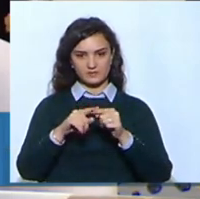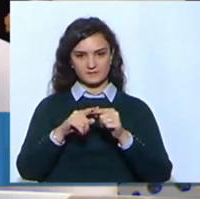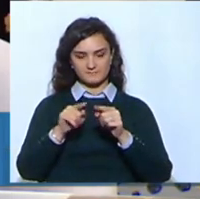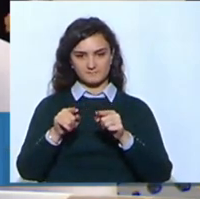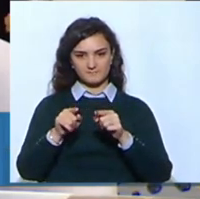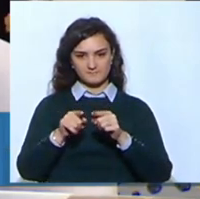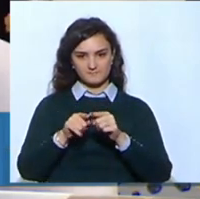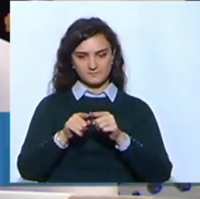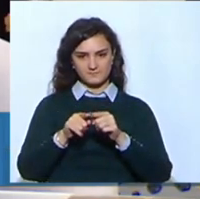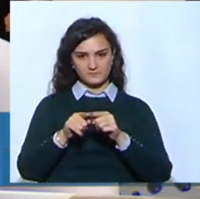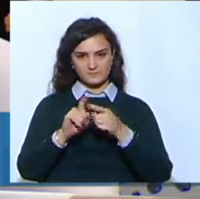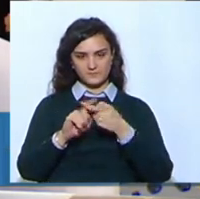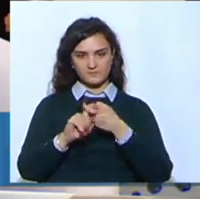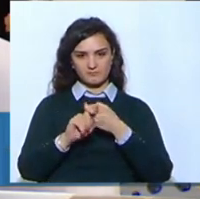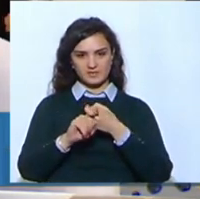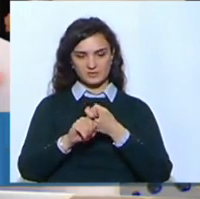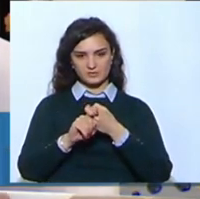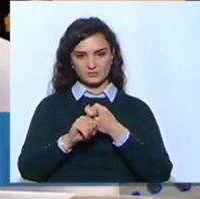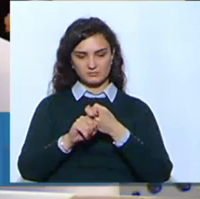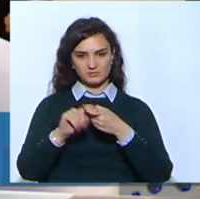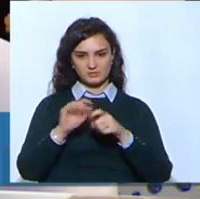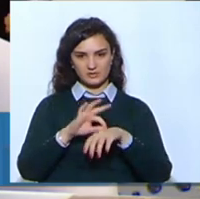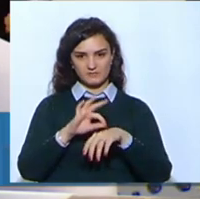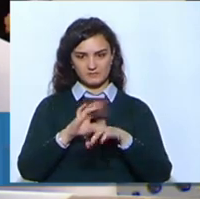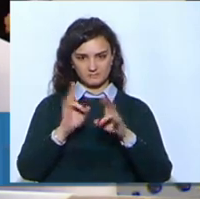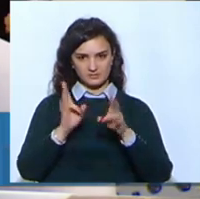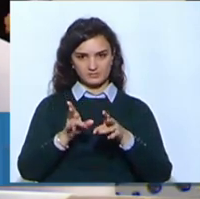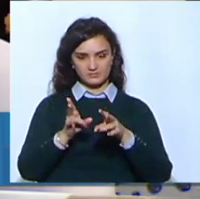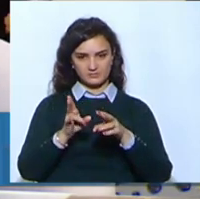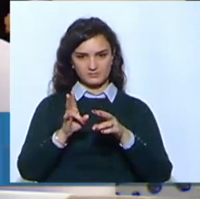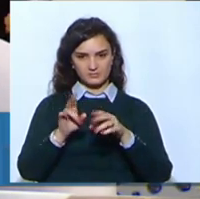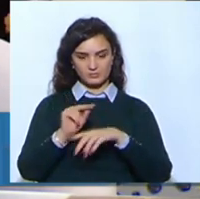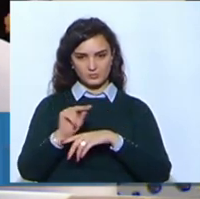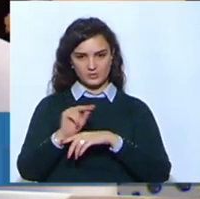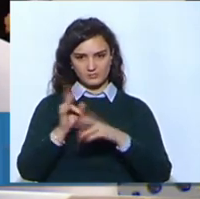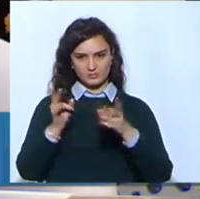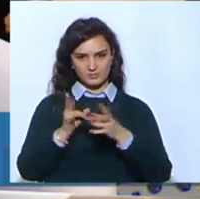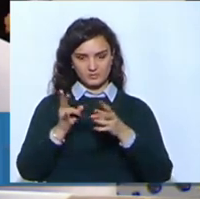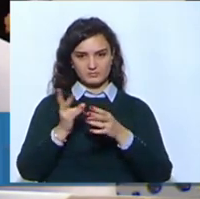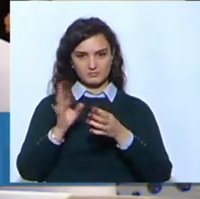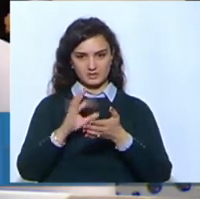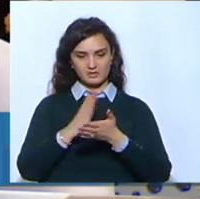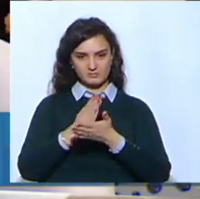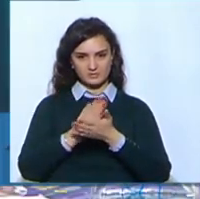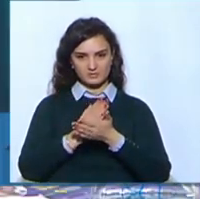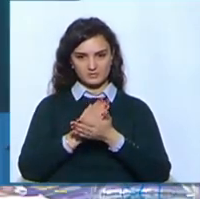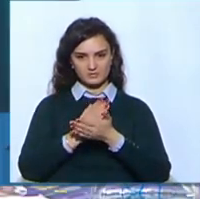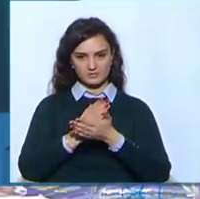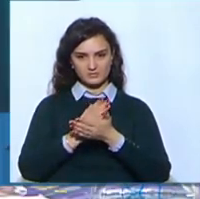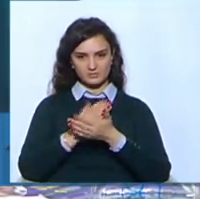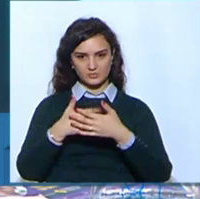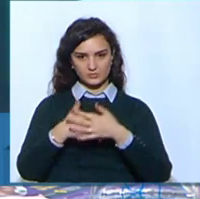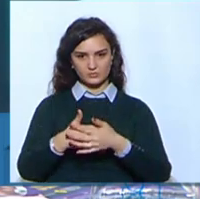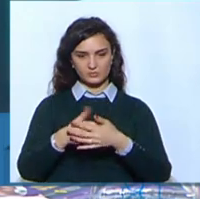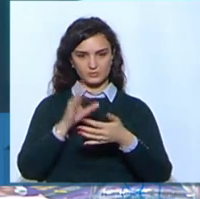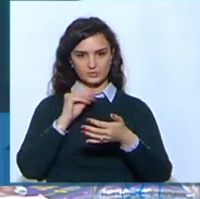ის ინფიცირებული ან დაავადება სჭირს და მას მკურნალობა სჭირდება, თუმცა არის გარკვეული სიტუაციები, მაგალითად